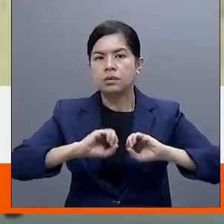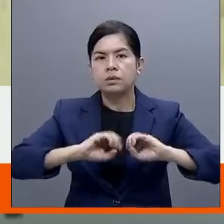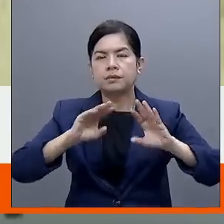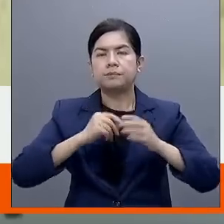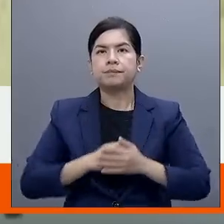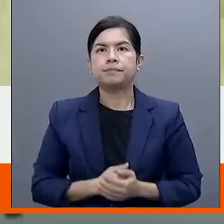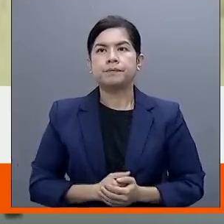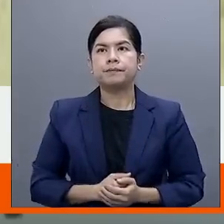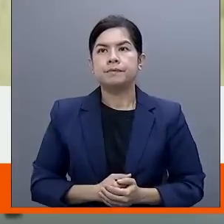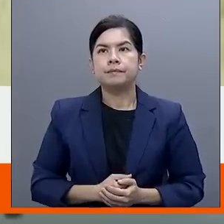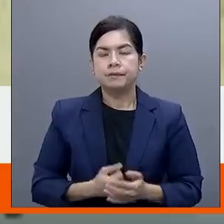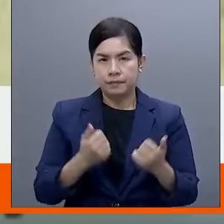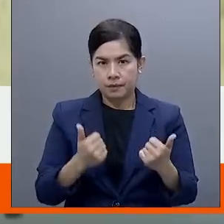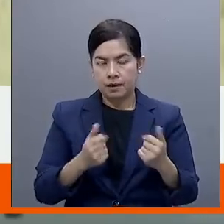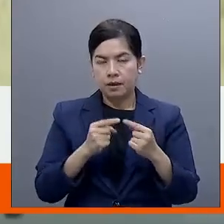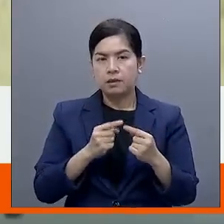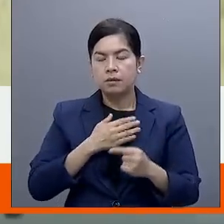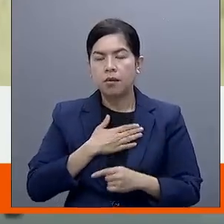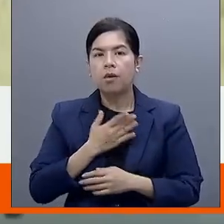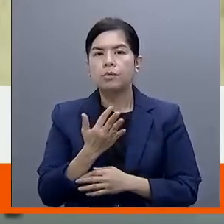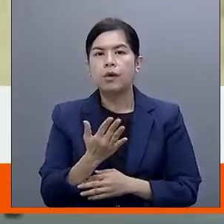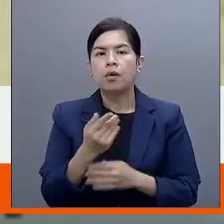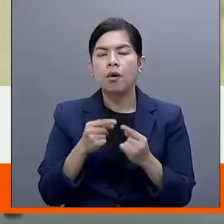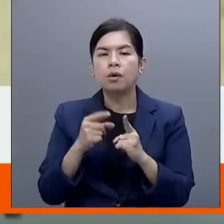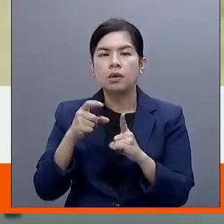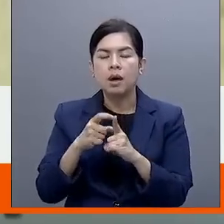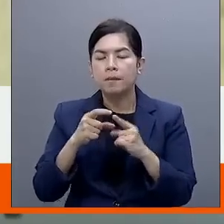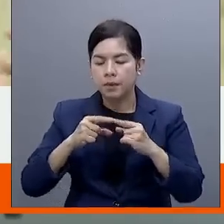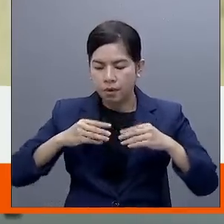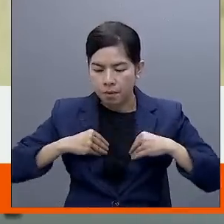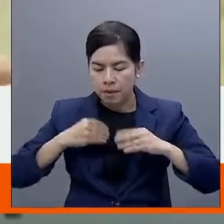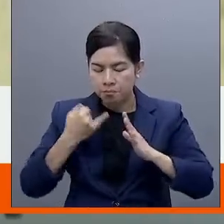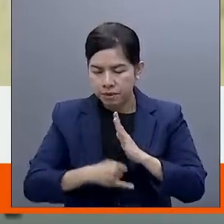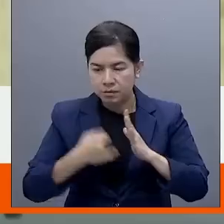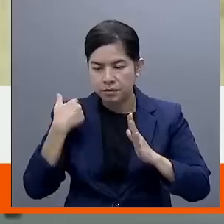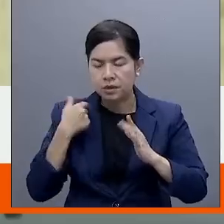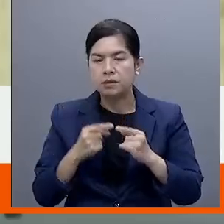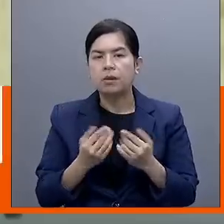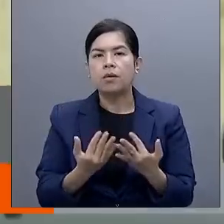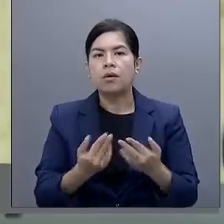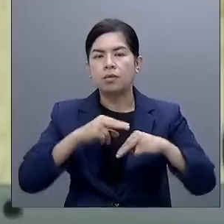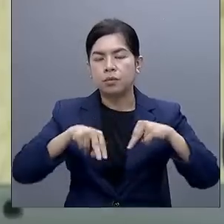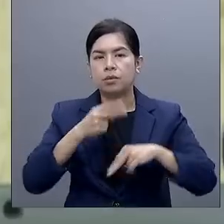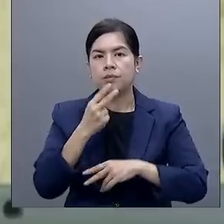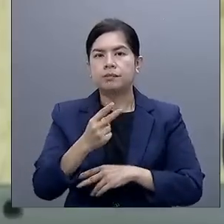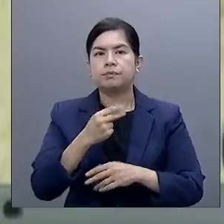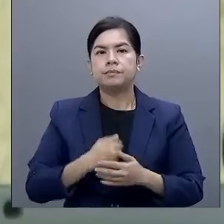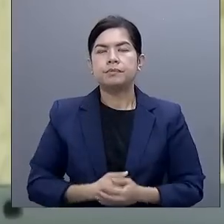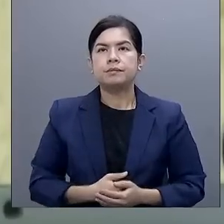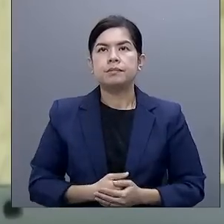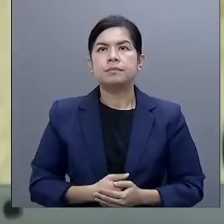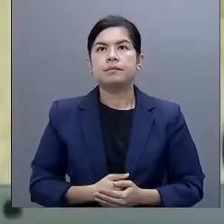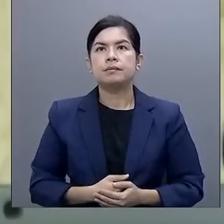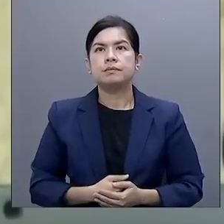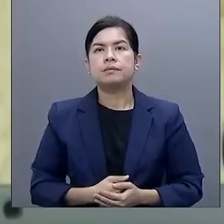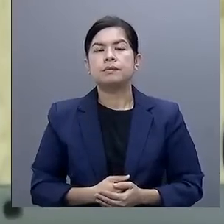ารอรับคำสารคำที่บอกว่ารับคำสารภาพเราก็รออยู่ถ้ามีเดี๋ยวให้เจ้าหน้าที่ฝ่ายตรวจสอบเข้ามาในสำนวน แปลว่าก่อนหน้านี้ใน